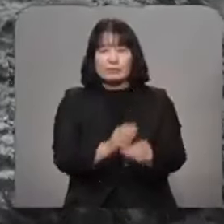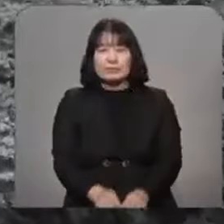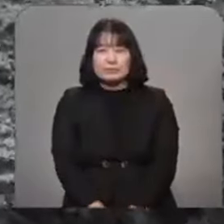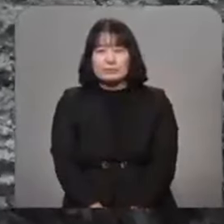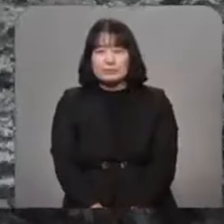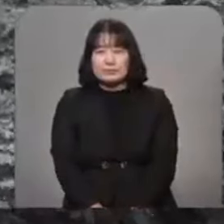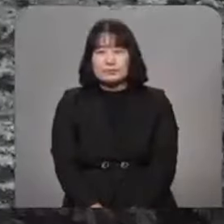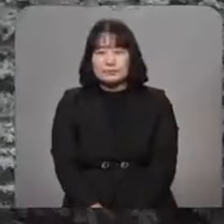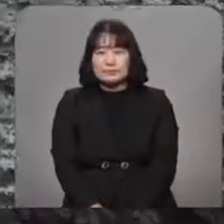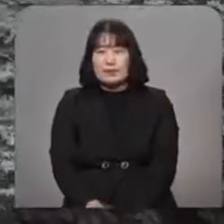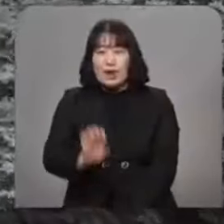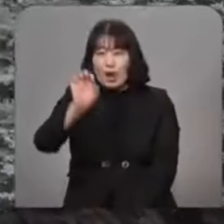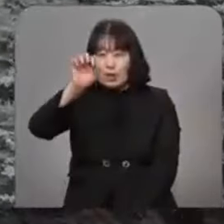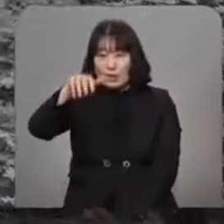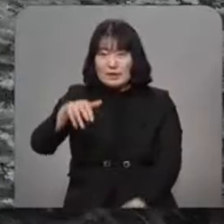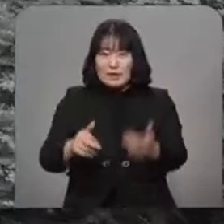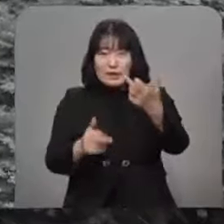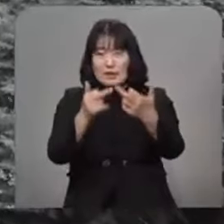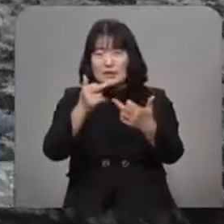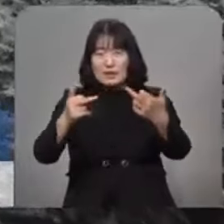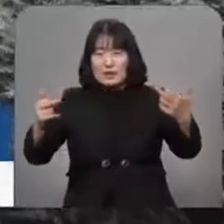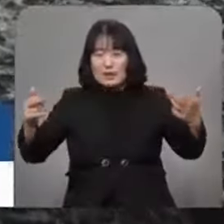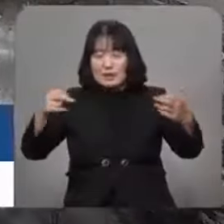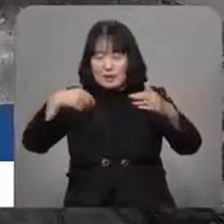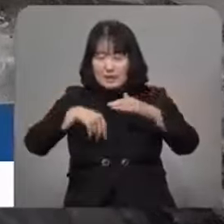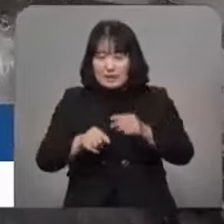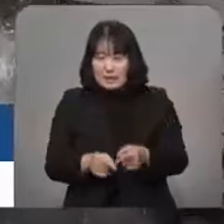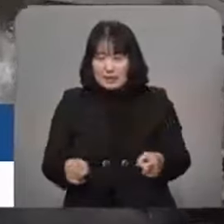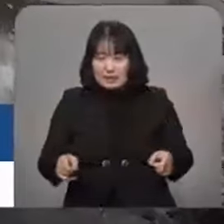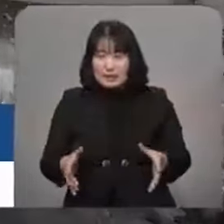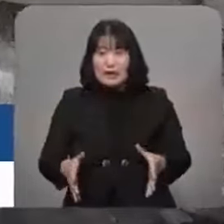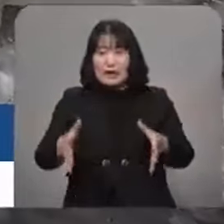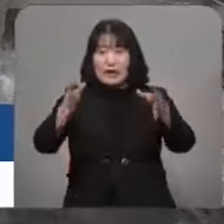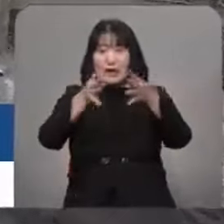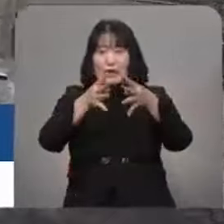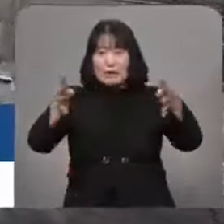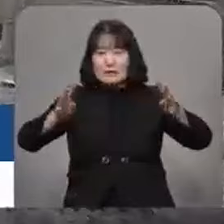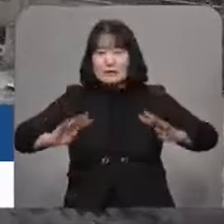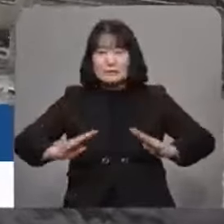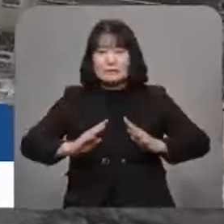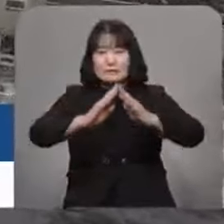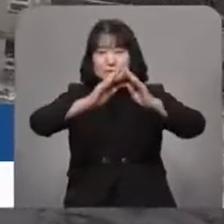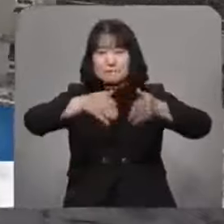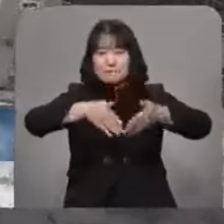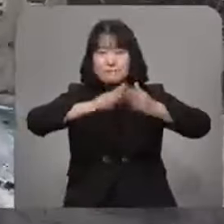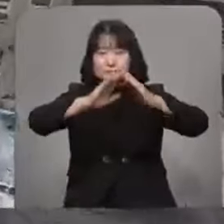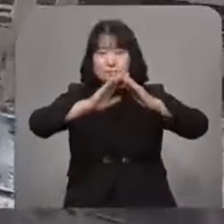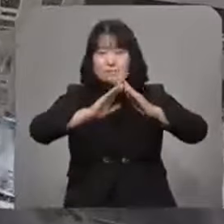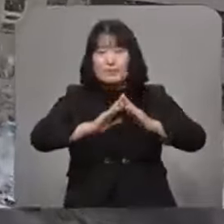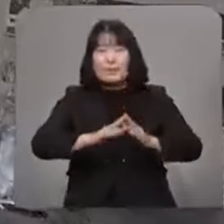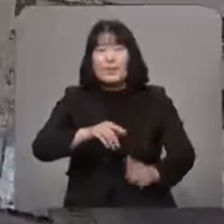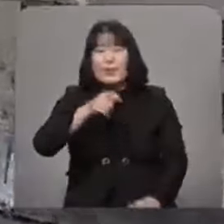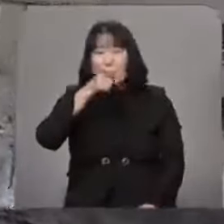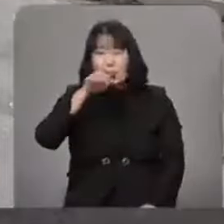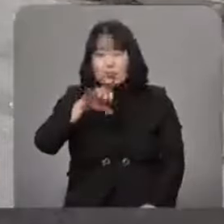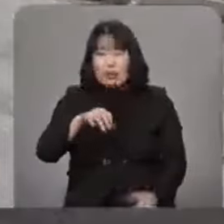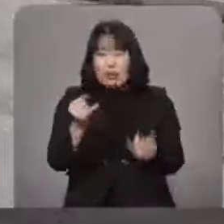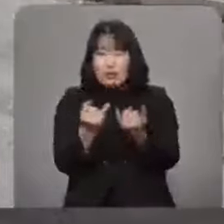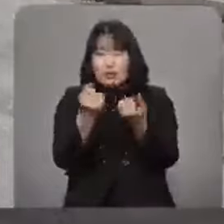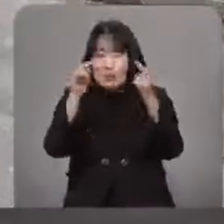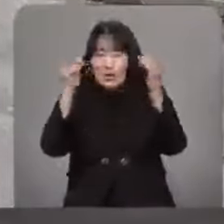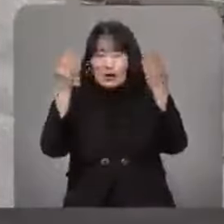기자입니다 평창의 한 산자락에 지하 1층 지상 4층 건물이 들어서 있습니다 수원여대 평창캠퍼스